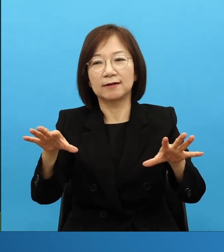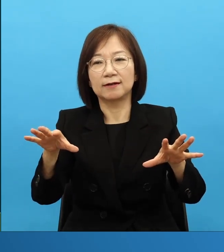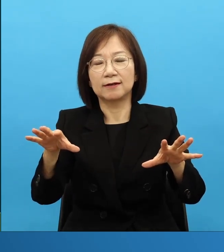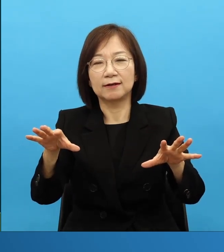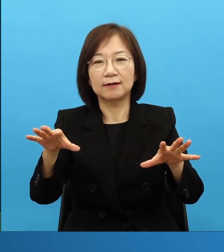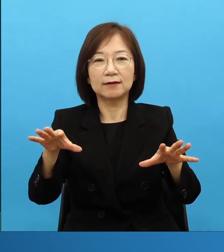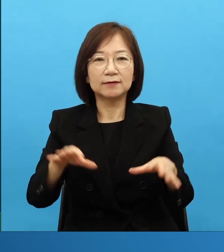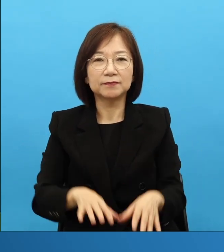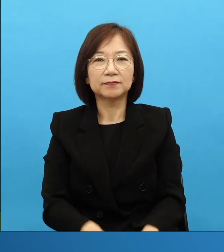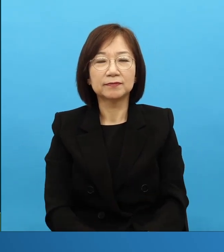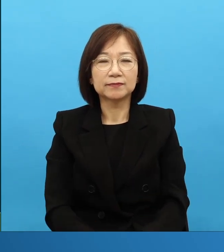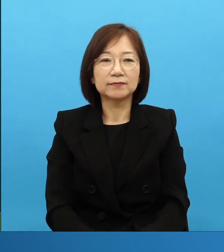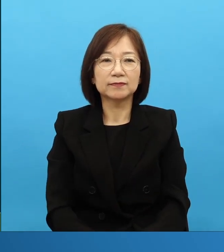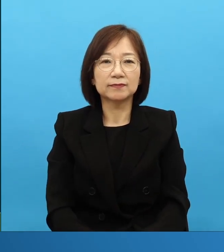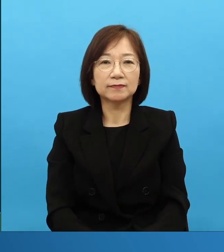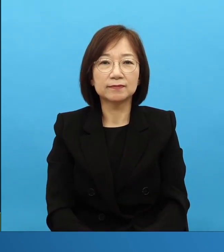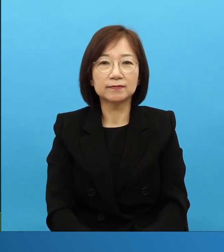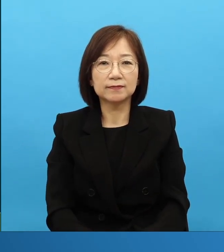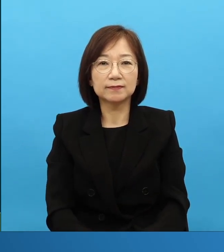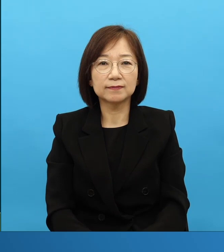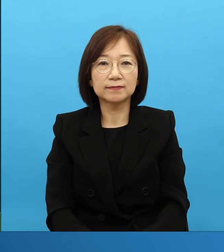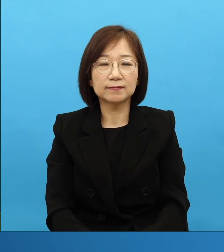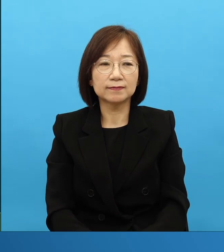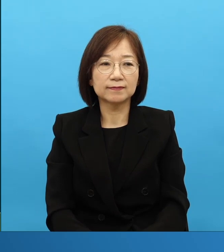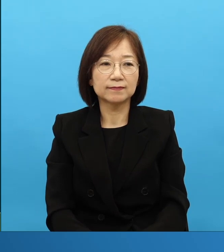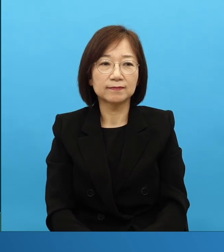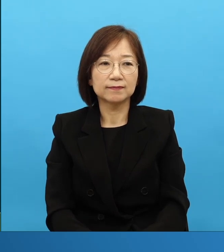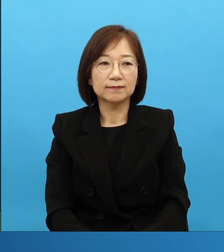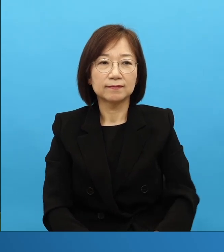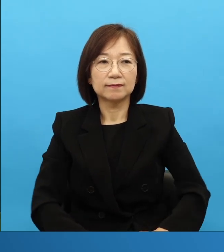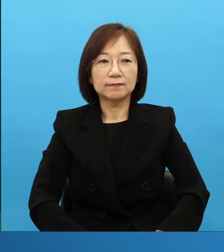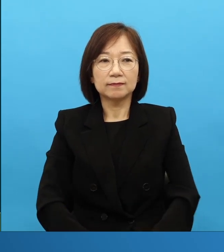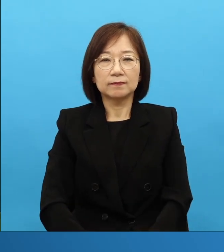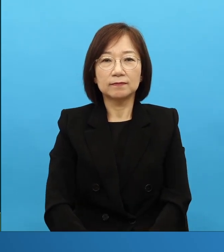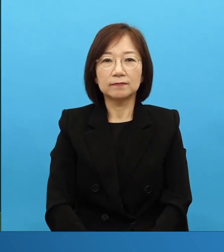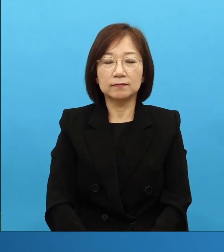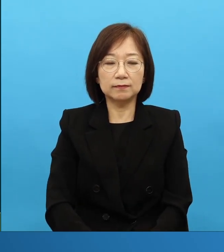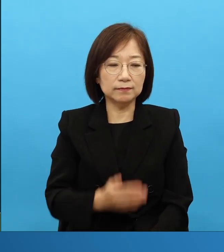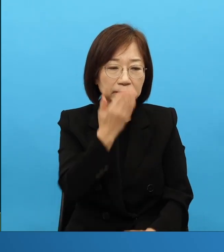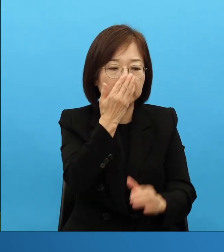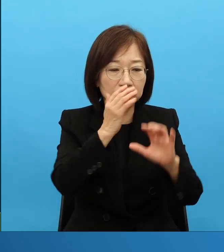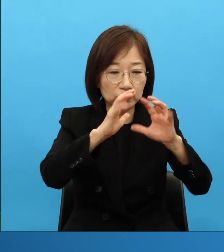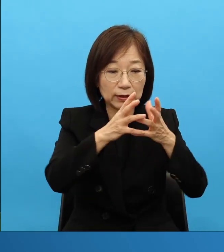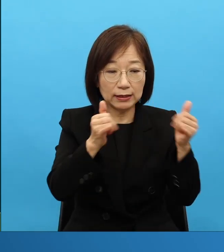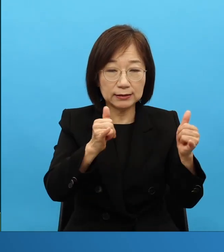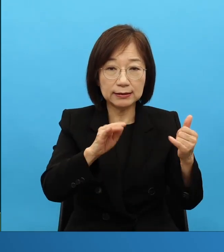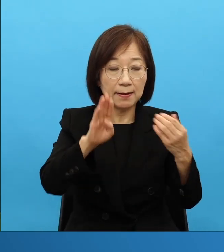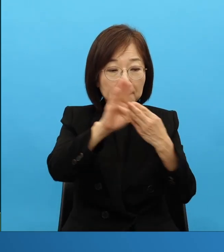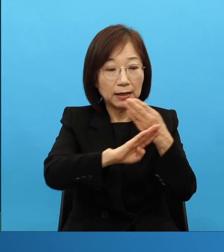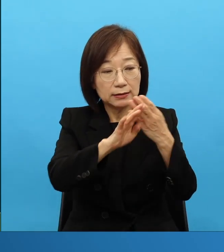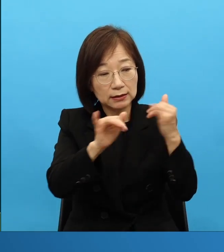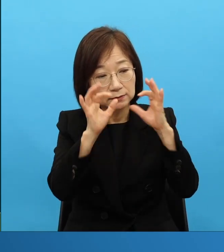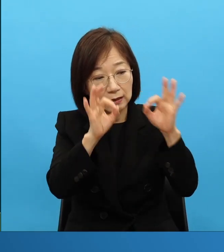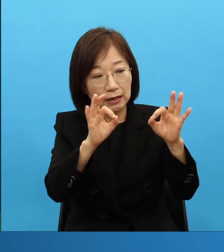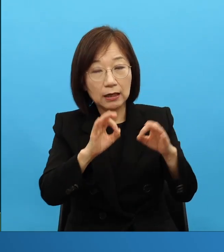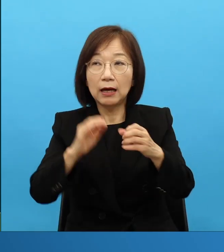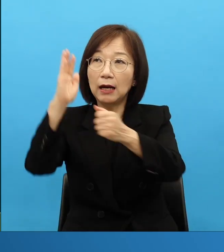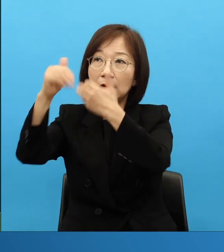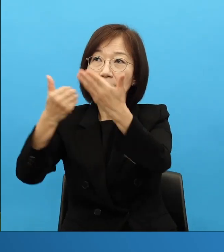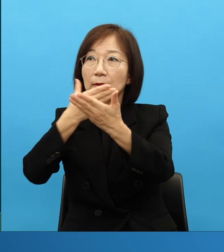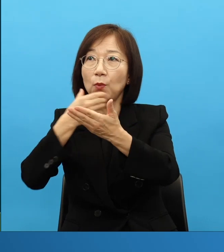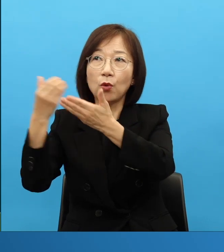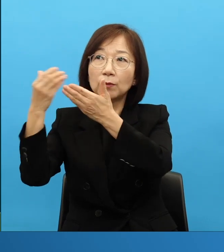light. 복음 주고 구원했더니 엉뚱소리 하고 있는 저 유대 바리새교 살려야 되니까. They were given the gospel